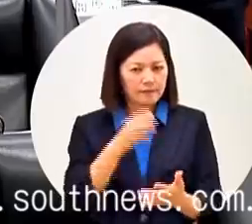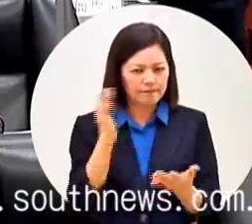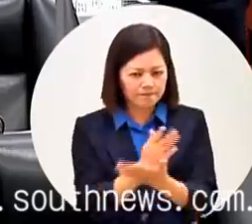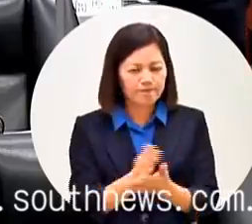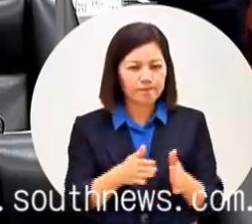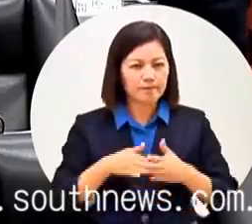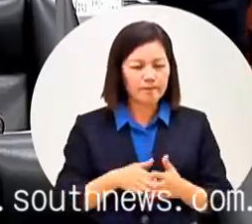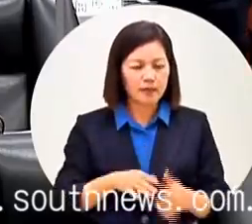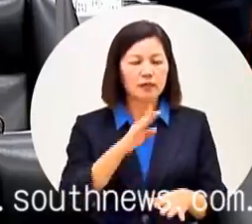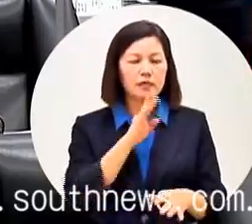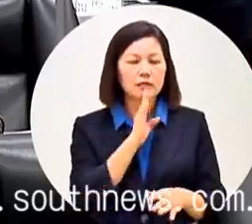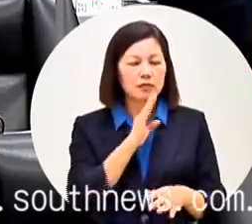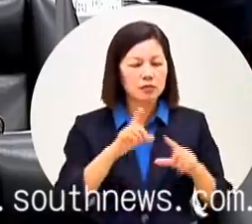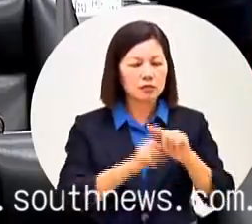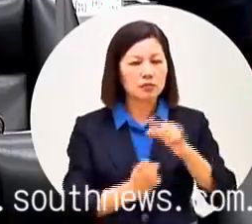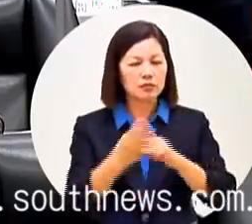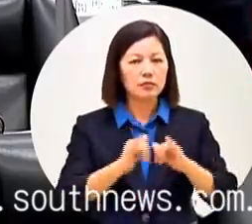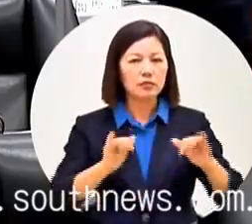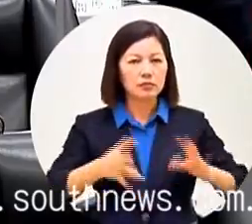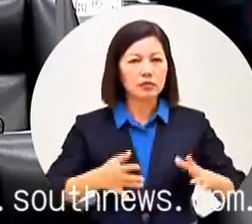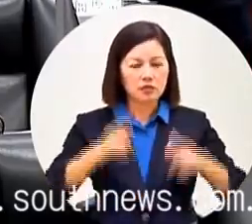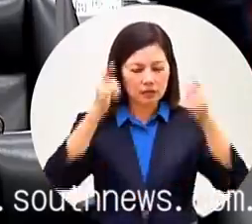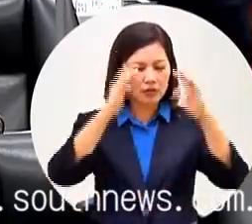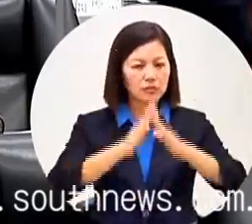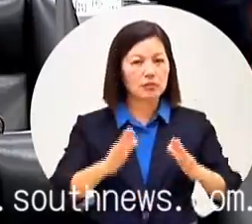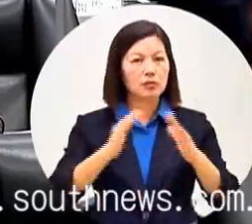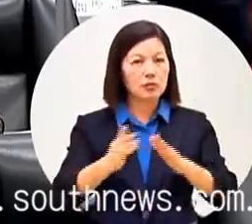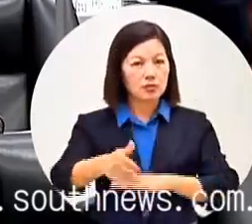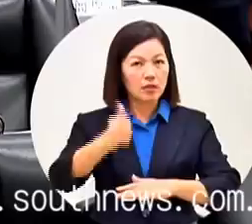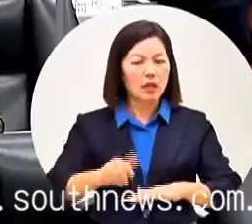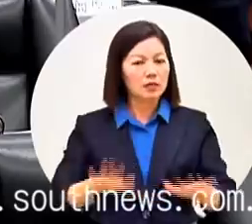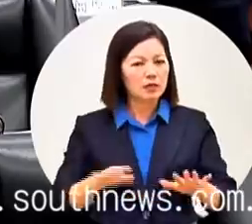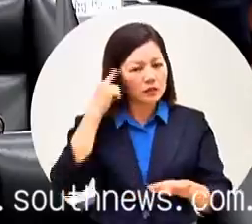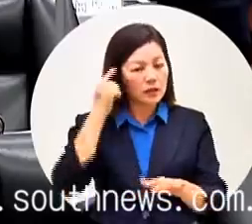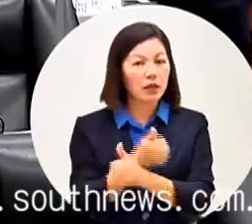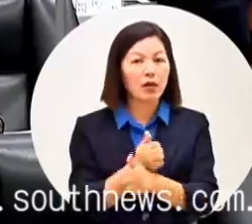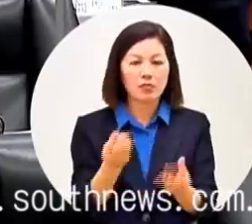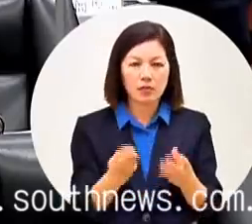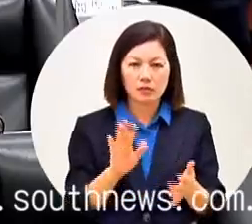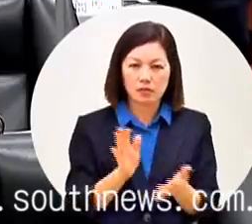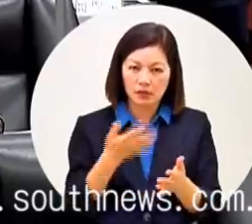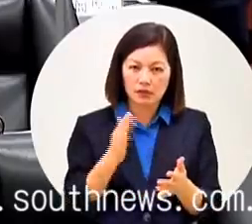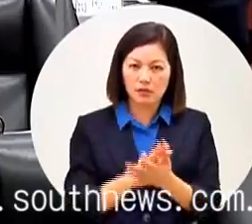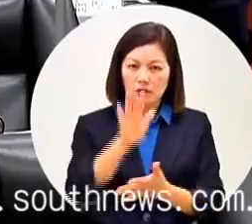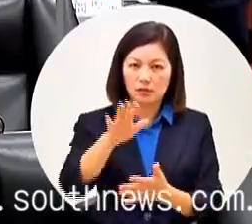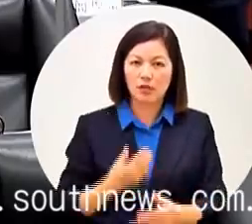中华民国高雄市的市长。也许不久的未来，目前你没有这个考虑，也许你以后还真的会选总统